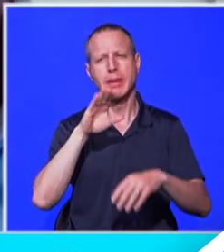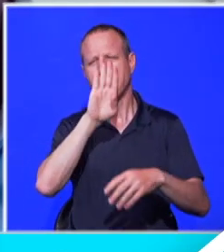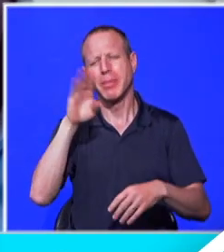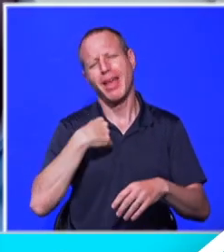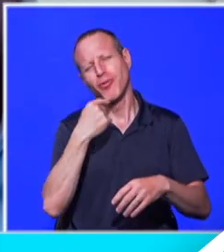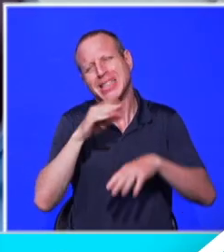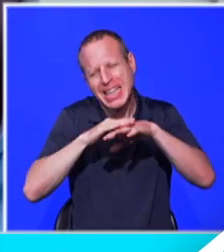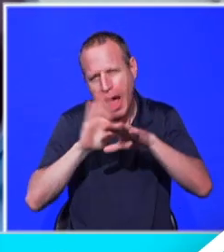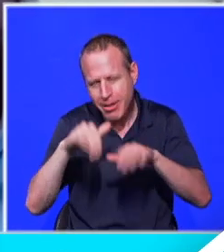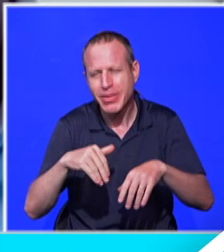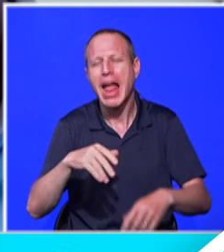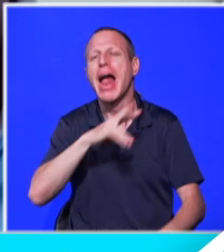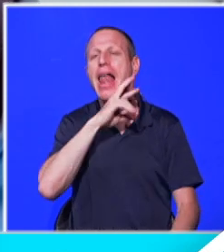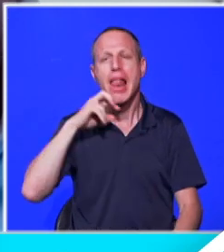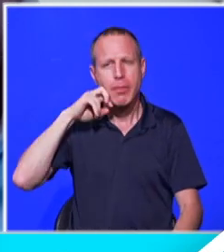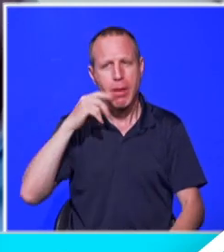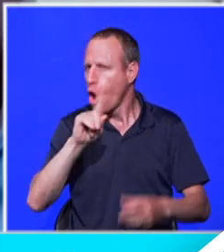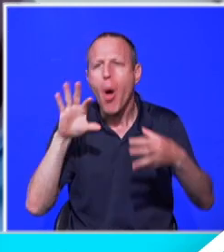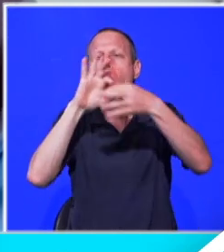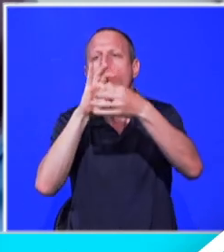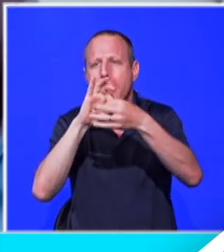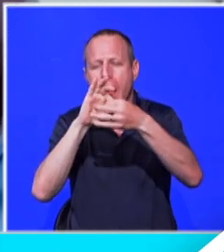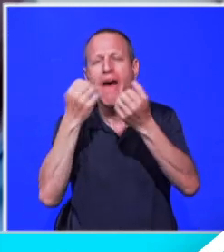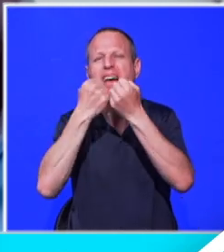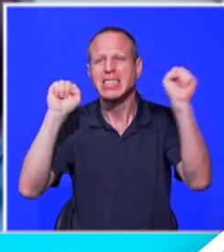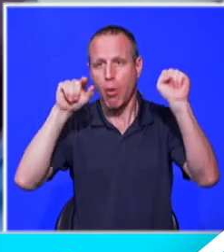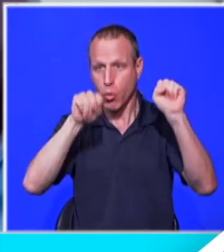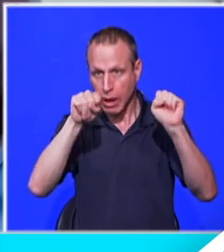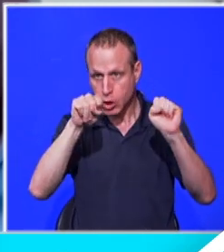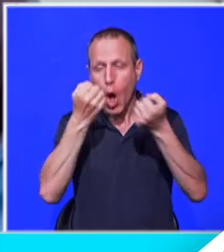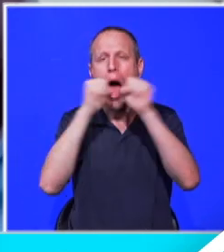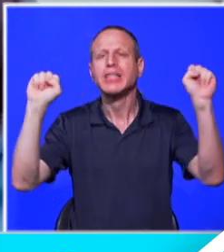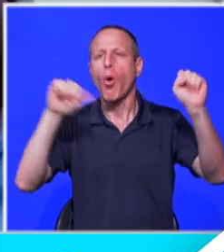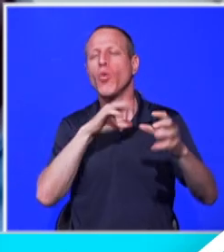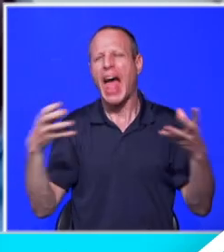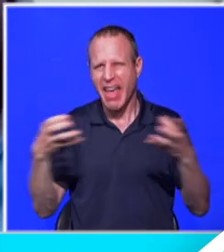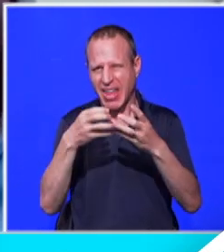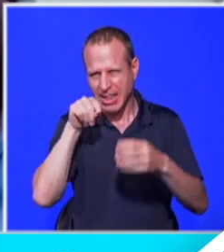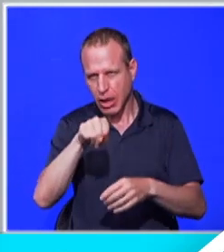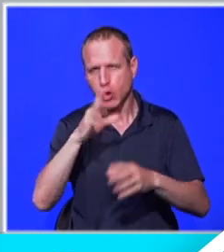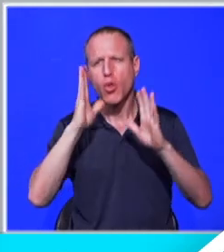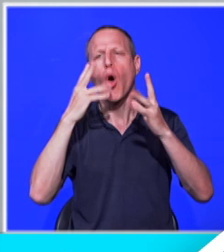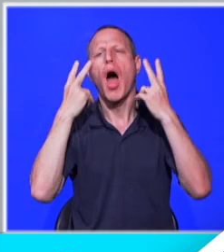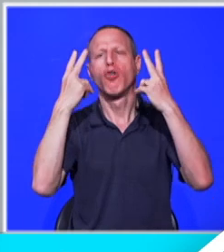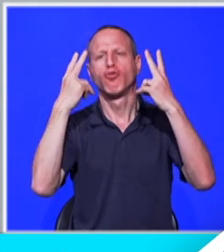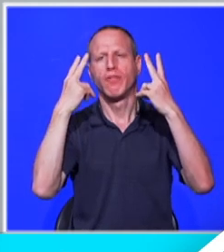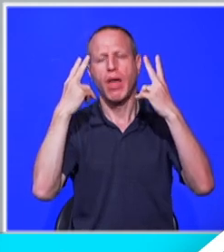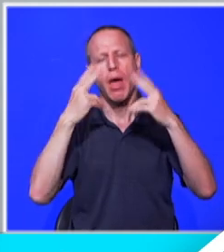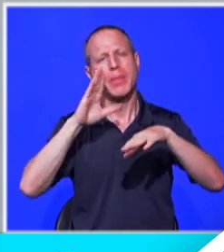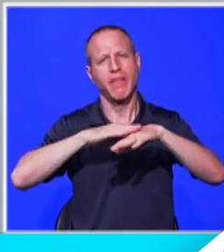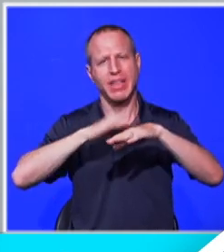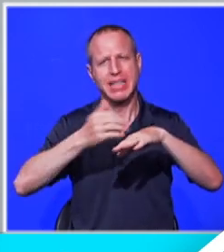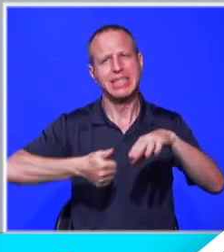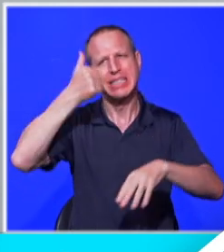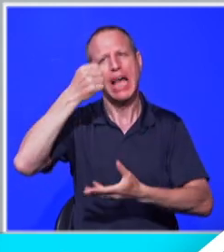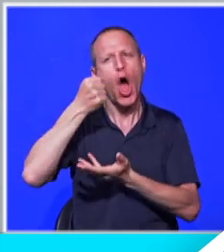נתניהו אני אומר, ליברמן לא מחובר, והעצמאות הזו, העצמאות החברתית הזו, היא נורא חשובה בתפקיד שר